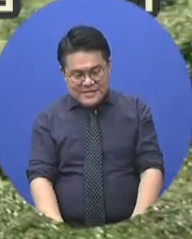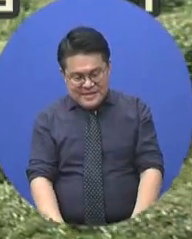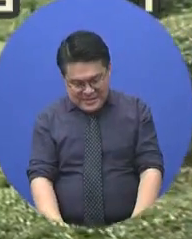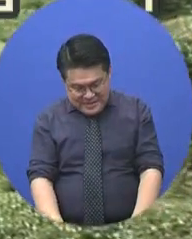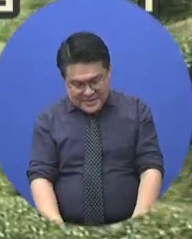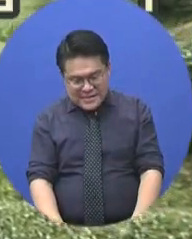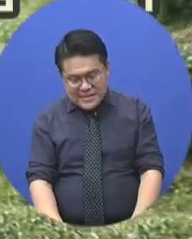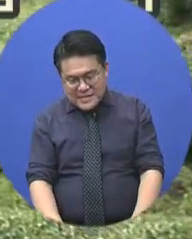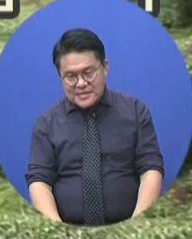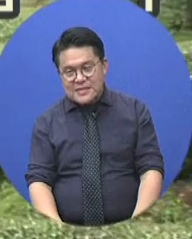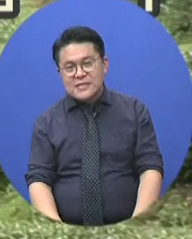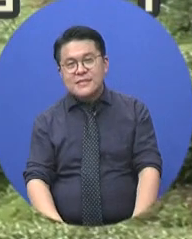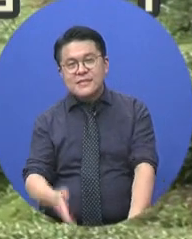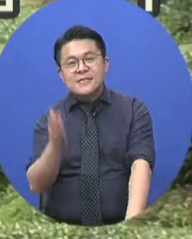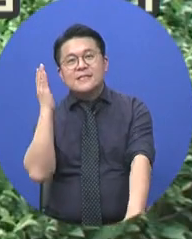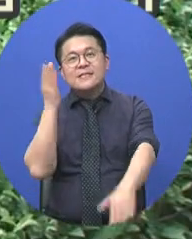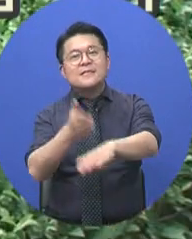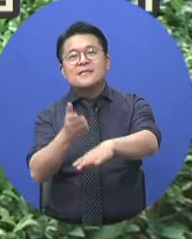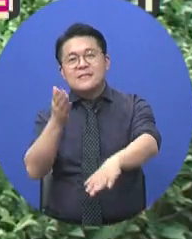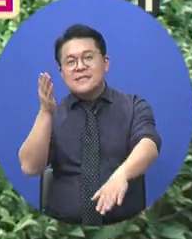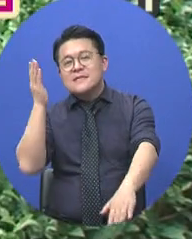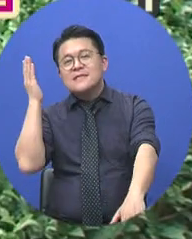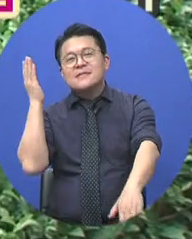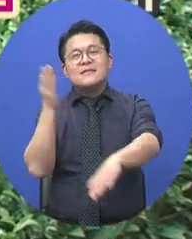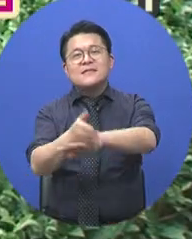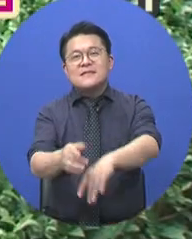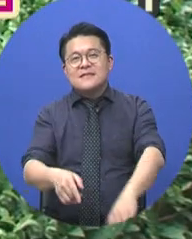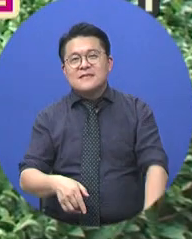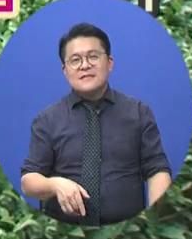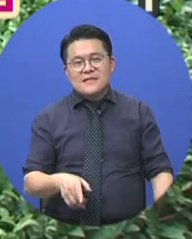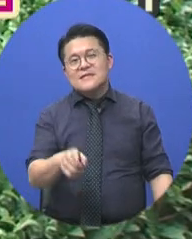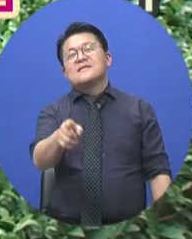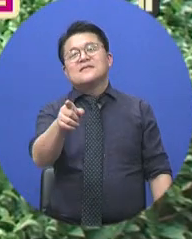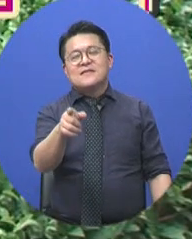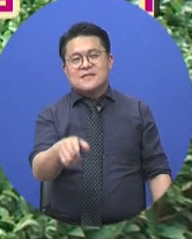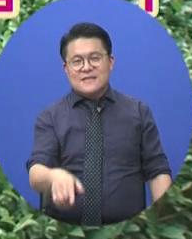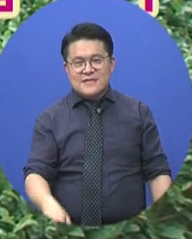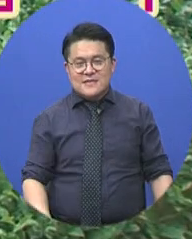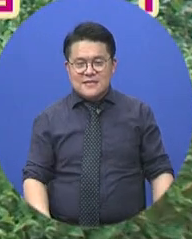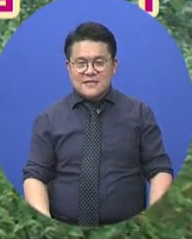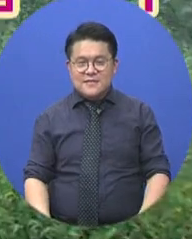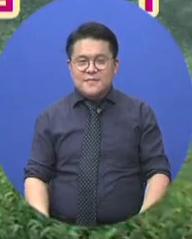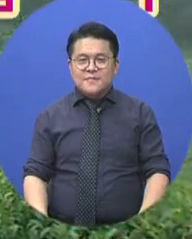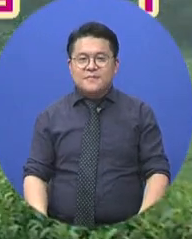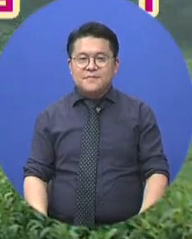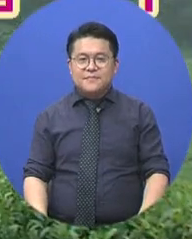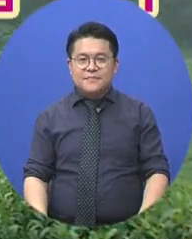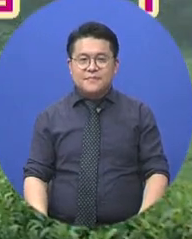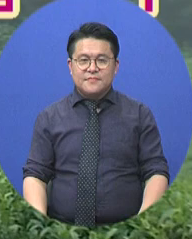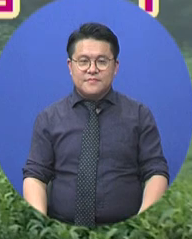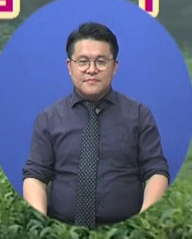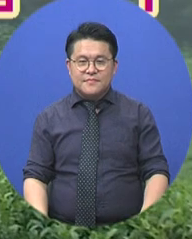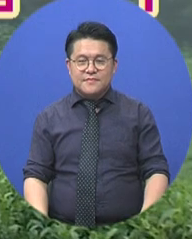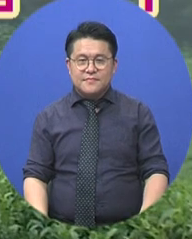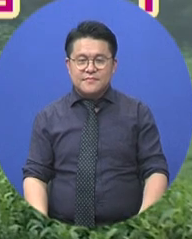기다리게 하였으니 고맙습니다.